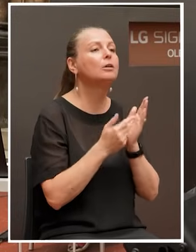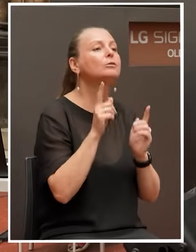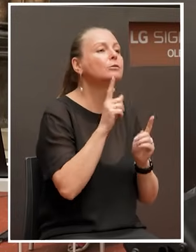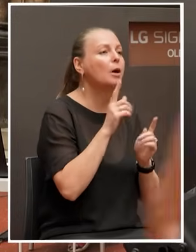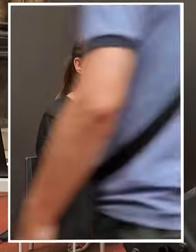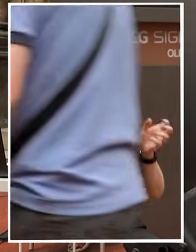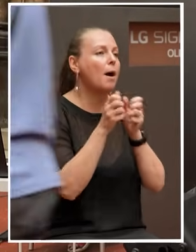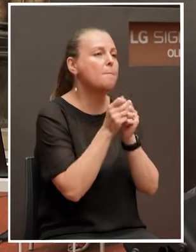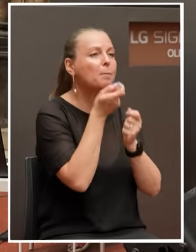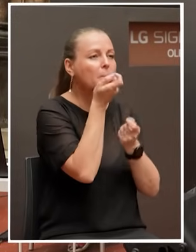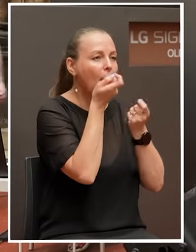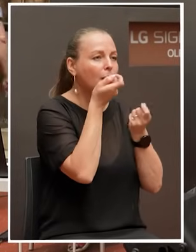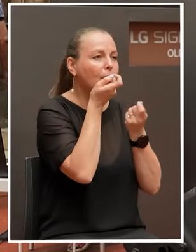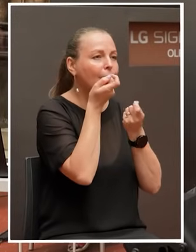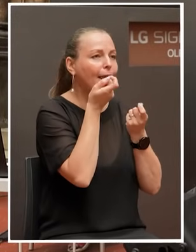мельчайших нюансов